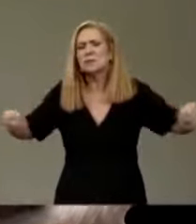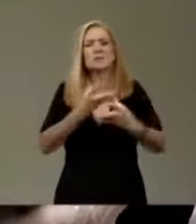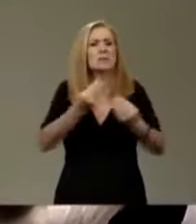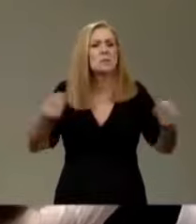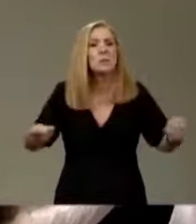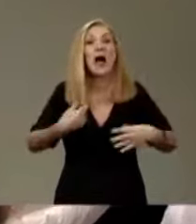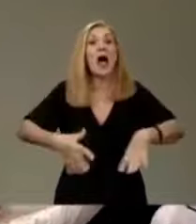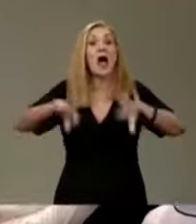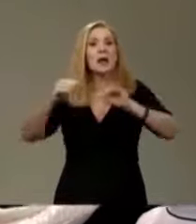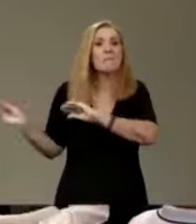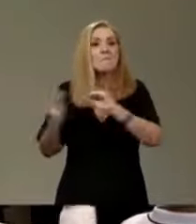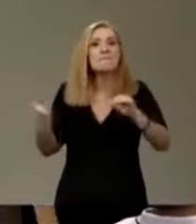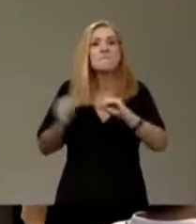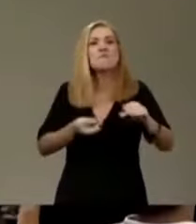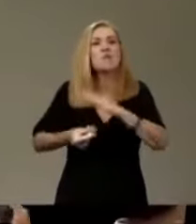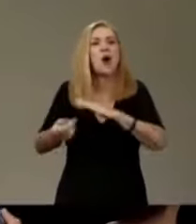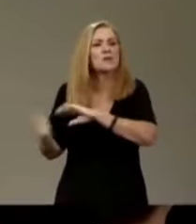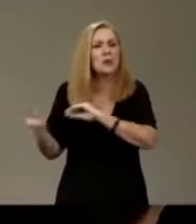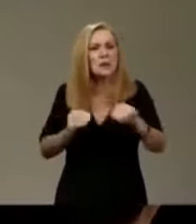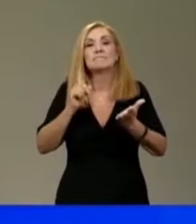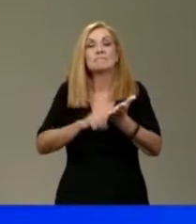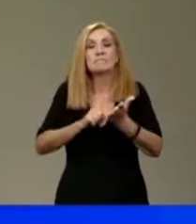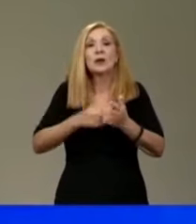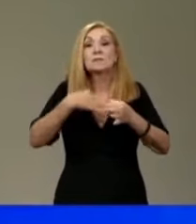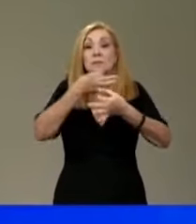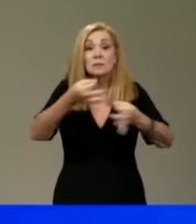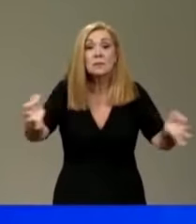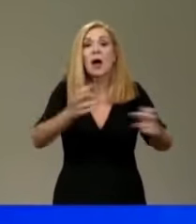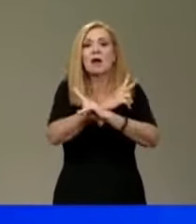миллиарда евро или 1,5% ВВП.